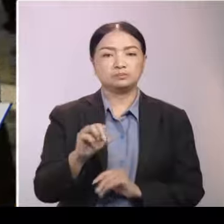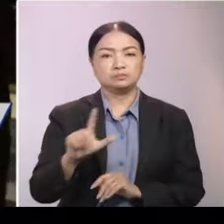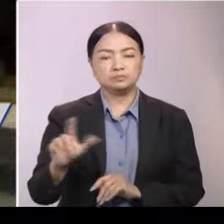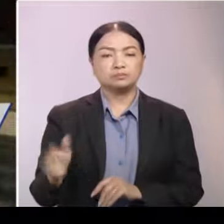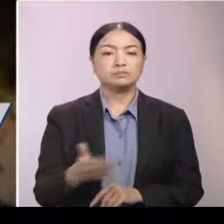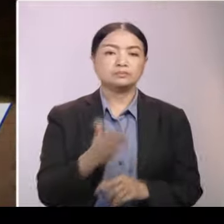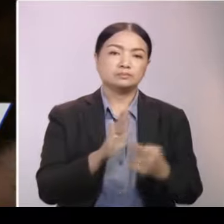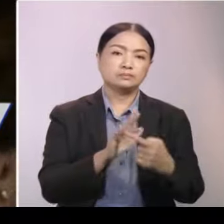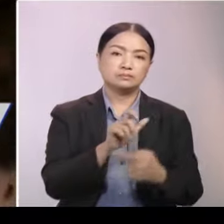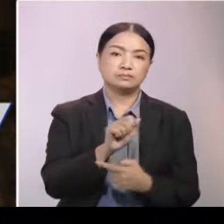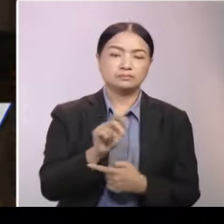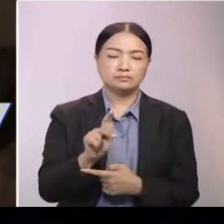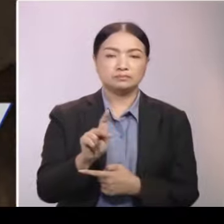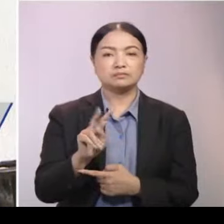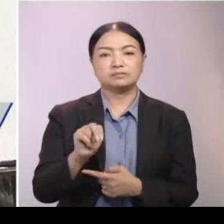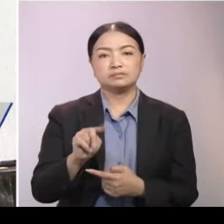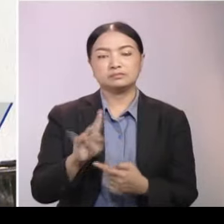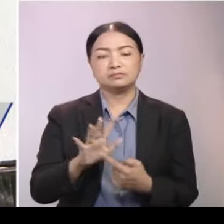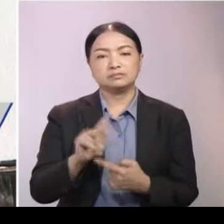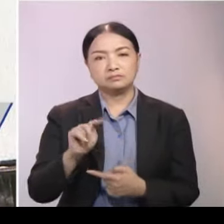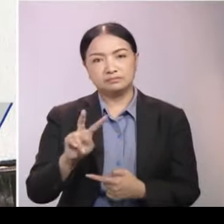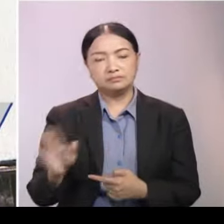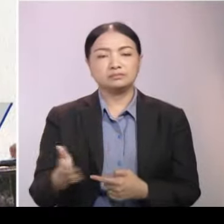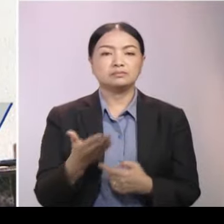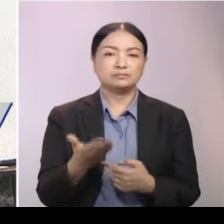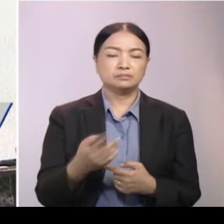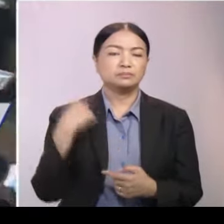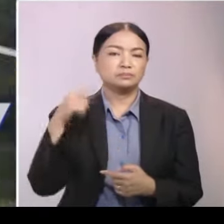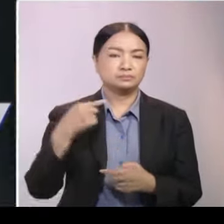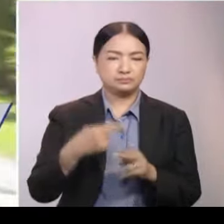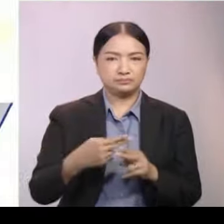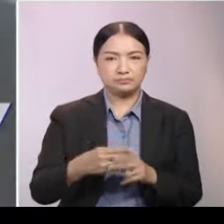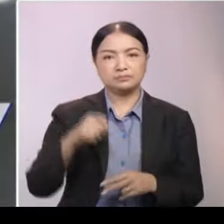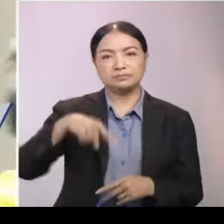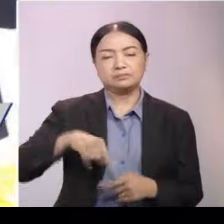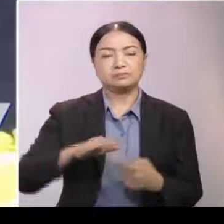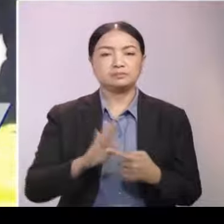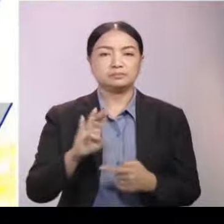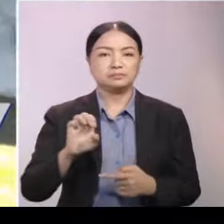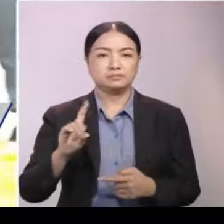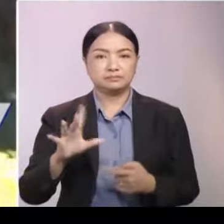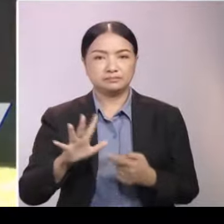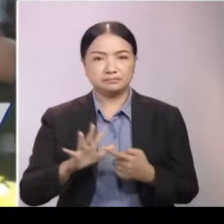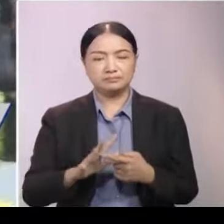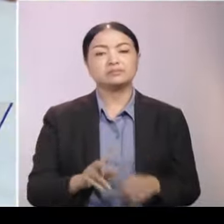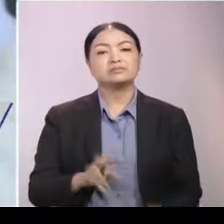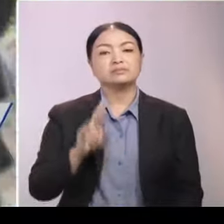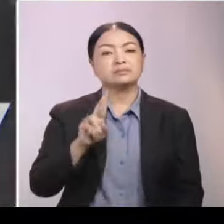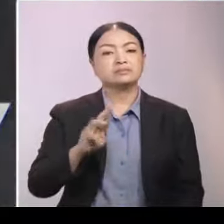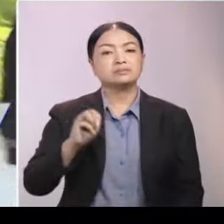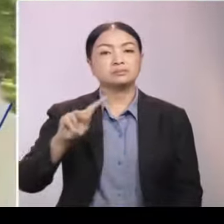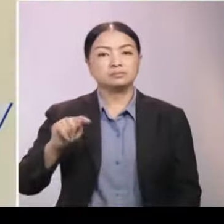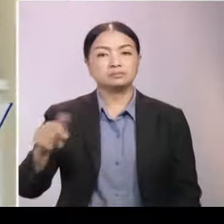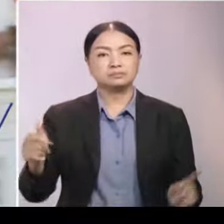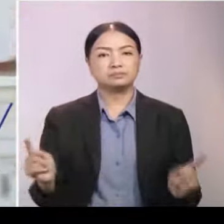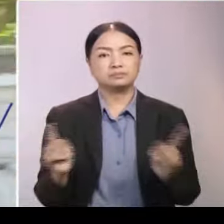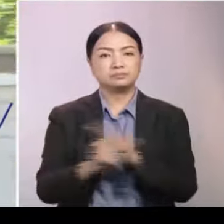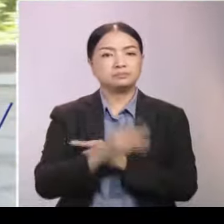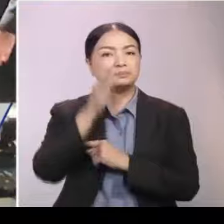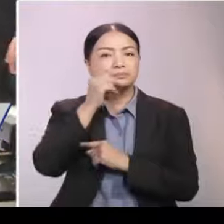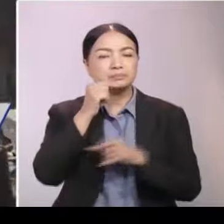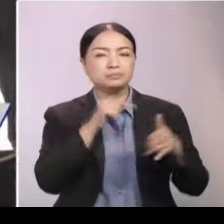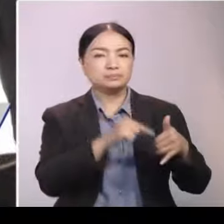อมพันธ์นายอิทธิศิริรัตยากรและนางสาวสบิดาไทเศรษฐ์โดยนางสาวสบิดาไทเศรษฐ์รัฐมนตรีใหม่ป้ายแดงที่มาแทนบิดานายชาด